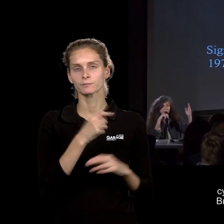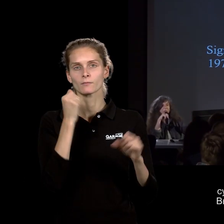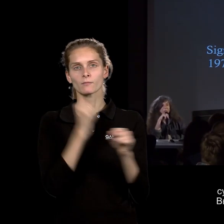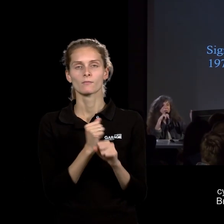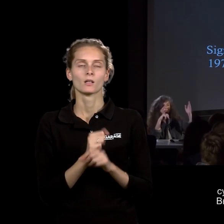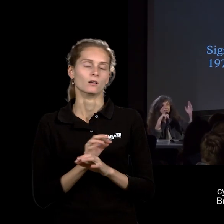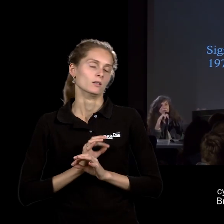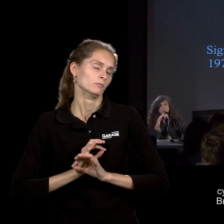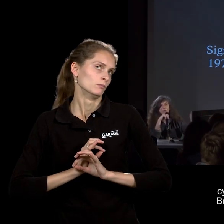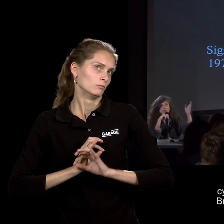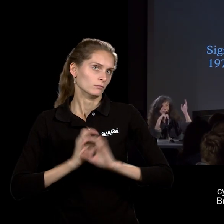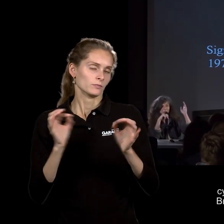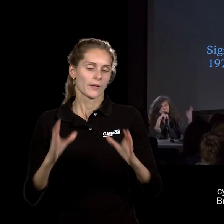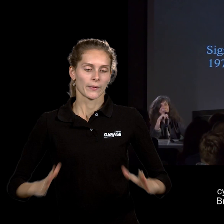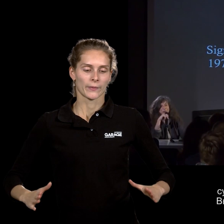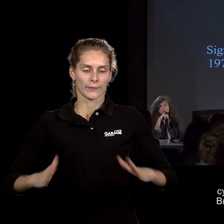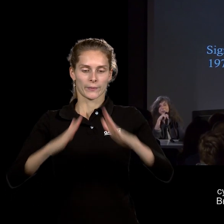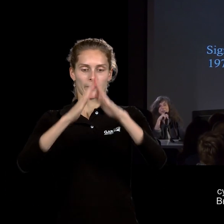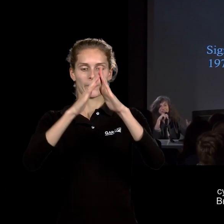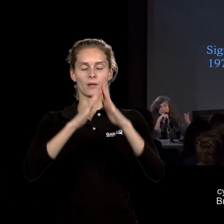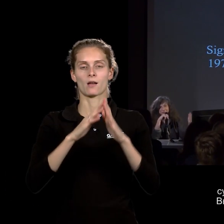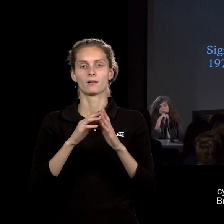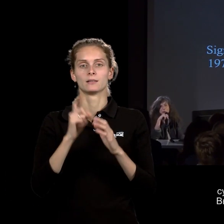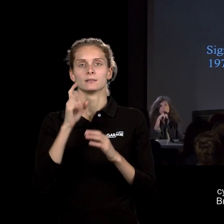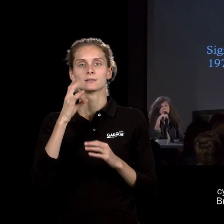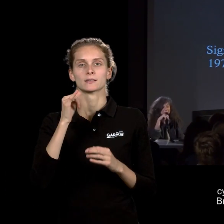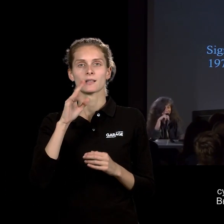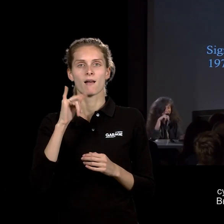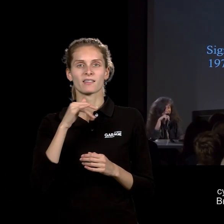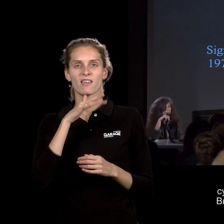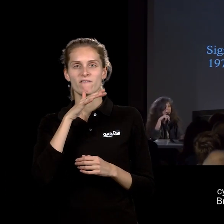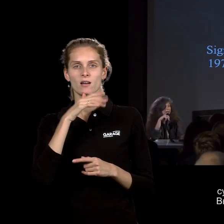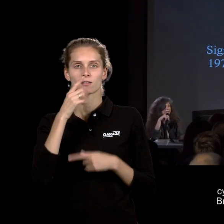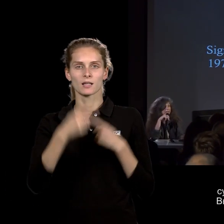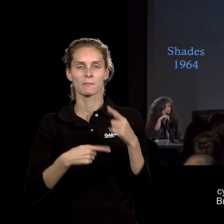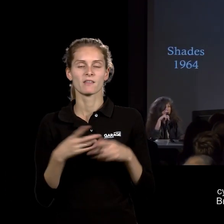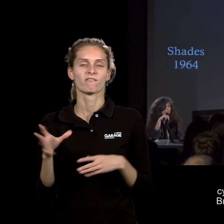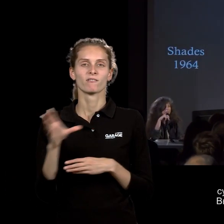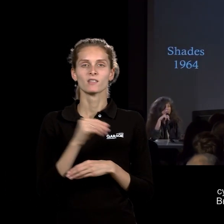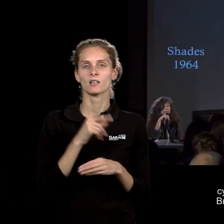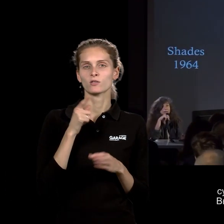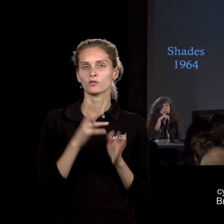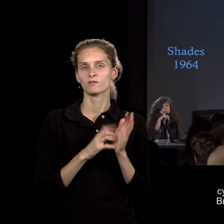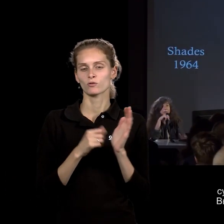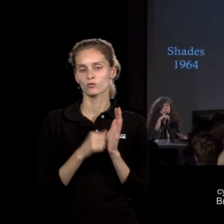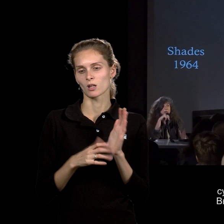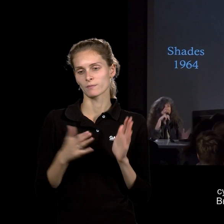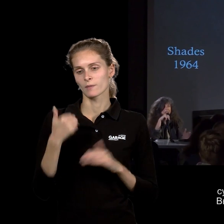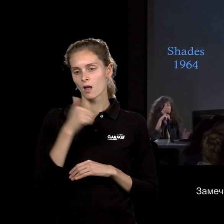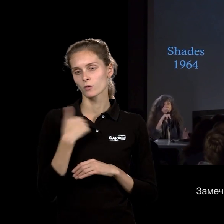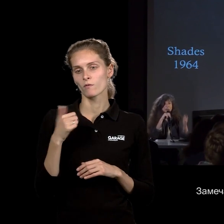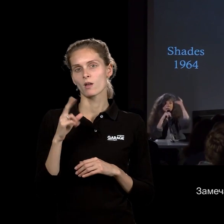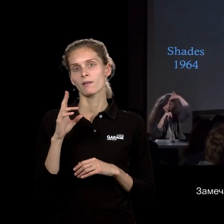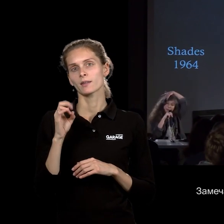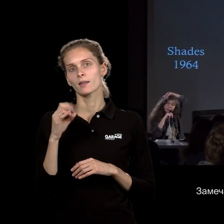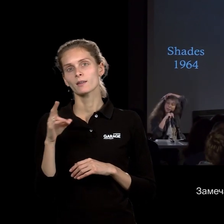Кеннеди, космос, Вьетнам, Дженис Джоплин на Вудстоке, там все, что было в это время. И вообще это как при этом как бы